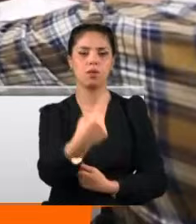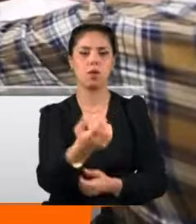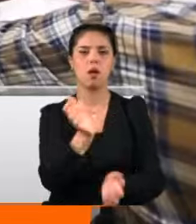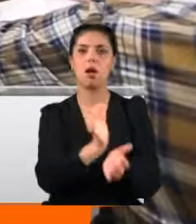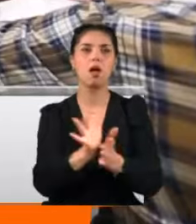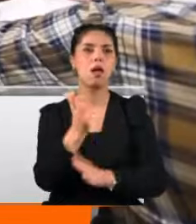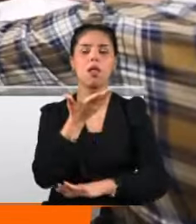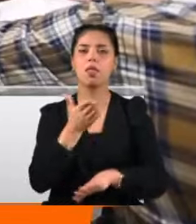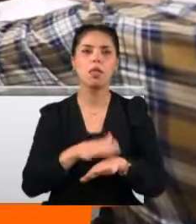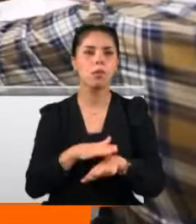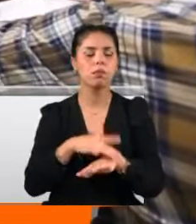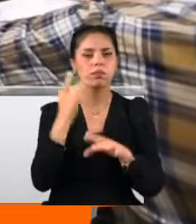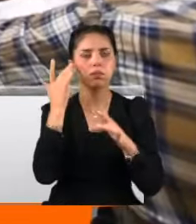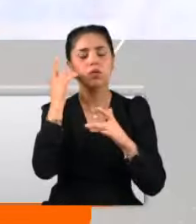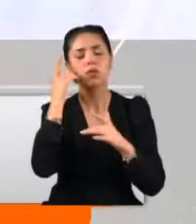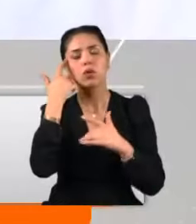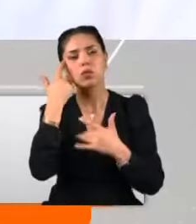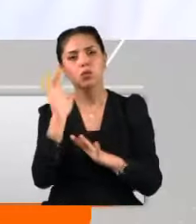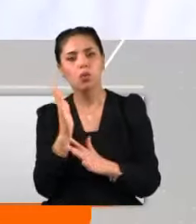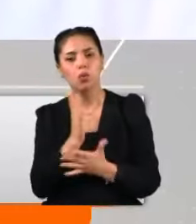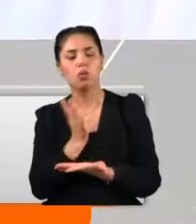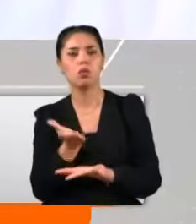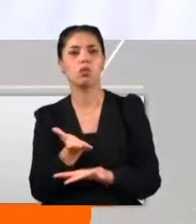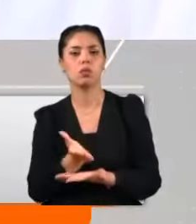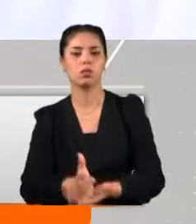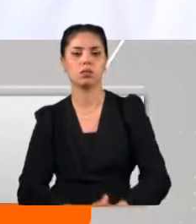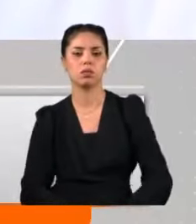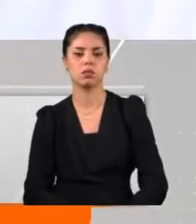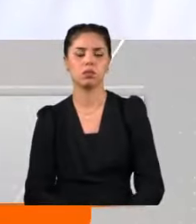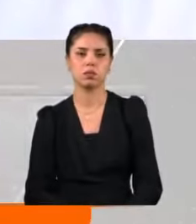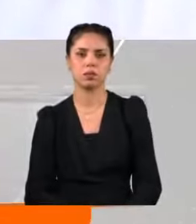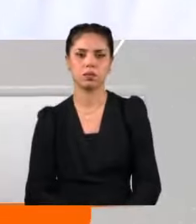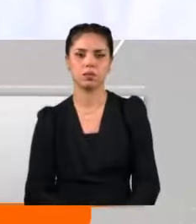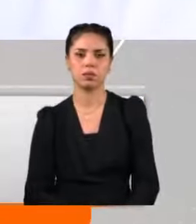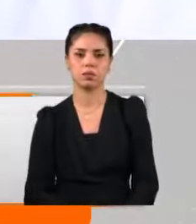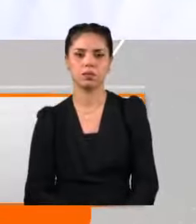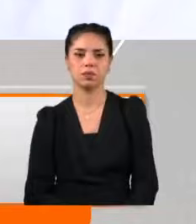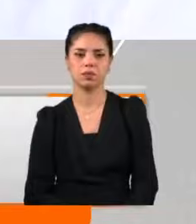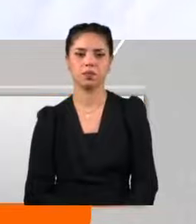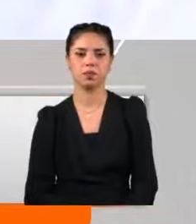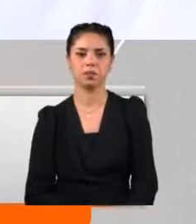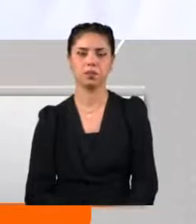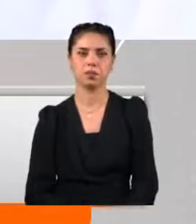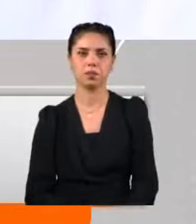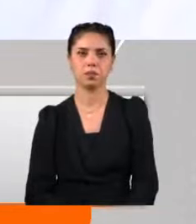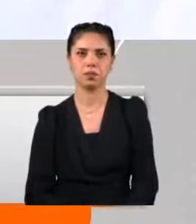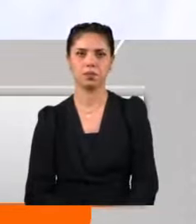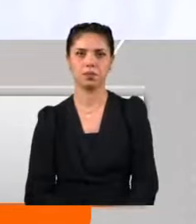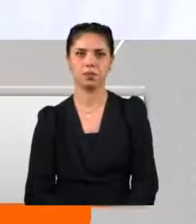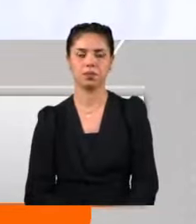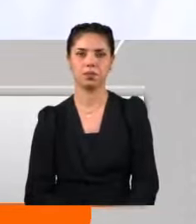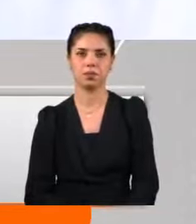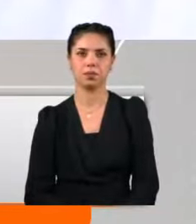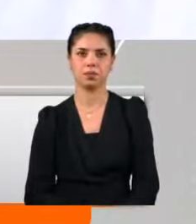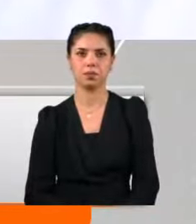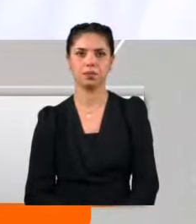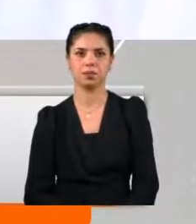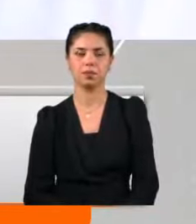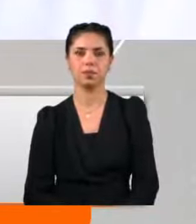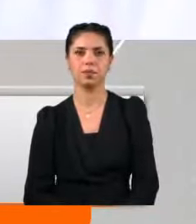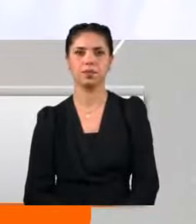Aileler ne yapacağını şaşırmış durumda. Özel öğretim kurumları ilk öğretim sisteminde kitaplar bedava